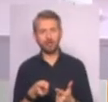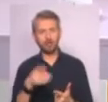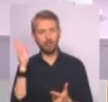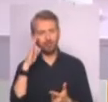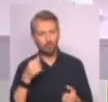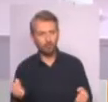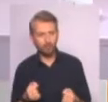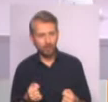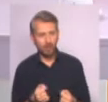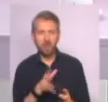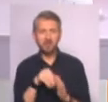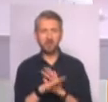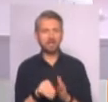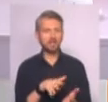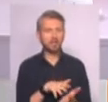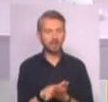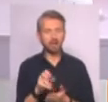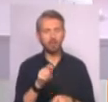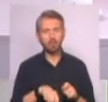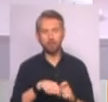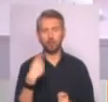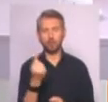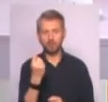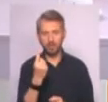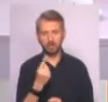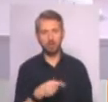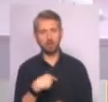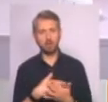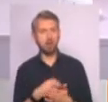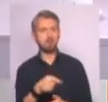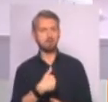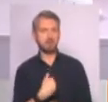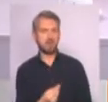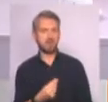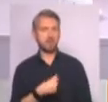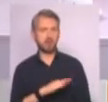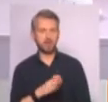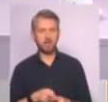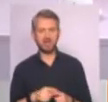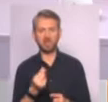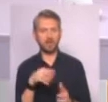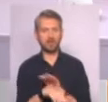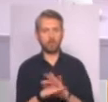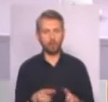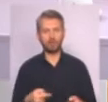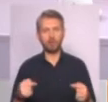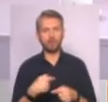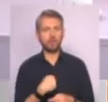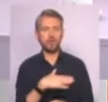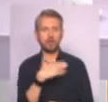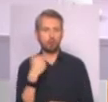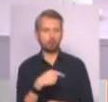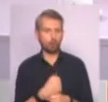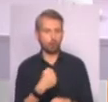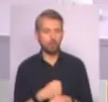води не закладені витрати на повірку лічильників. Каже, мені ви за це не платили, це в тариф не входить, відповідно, я не хочу цього